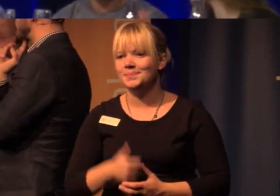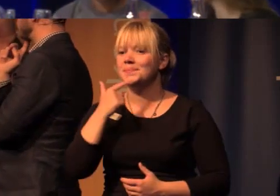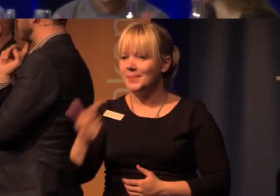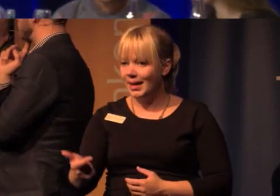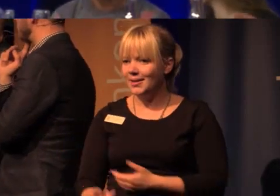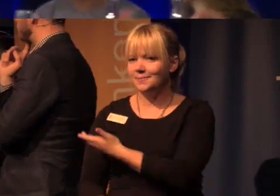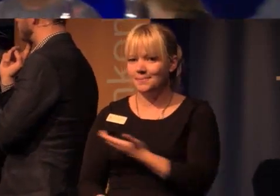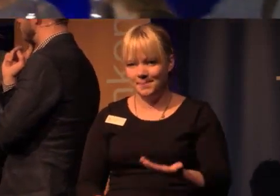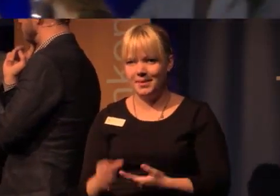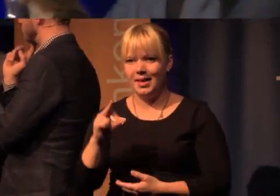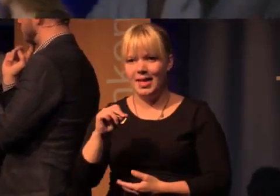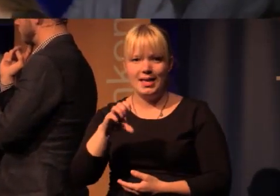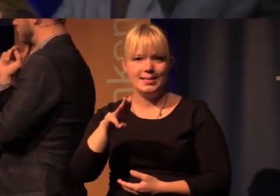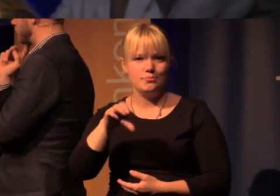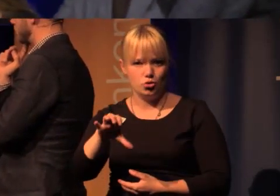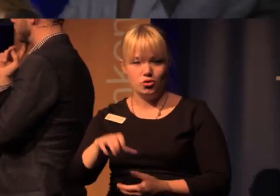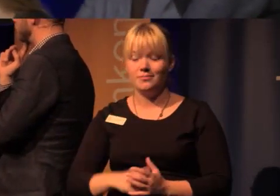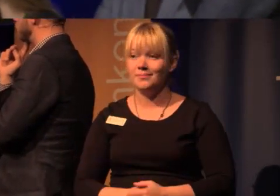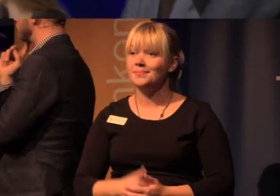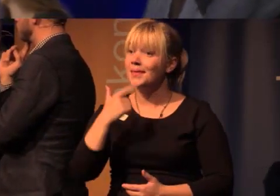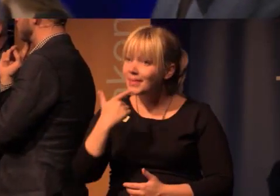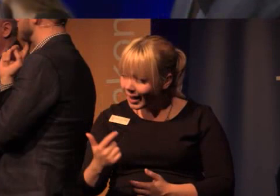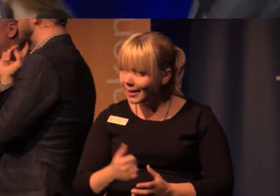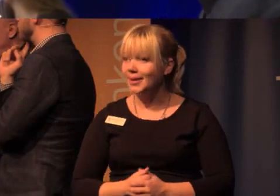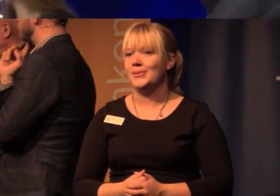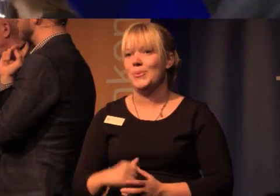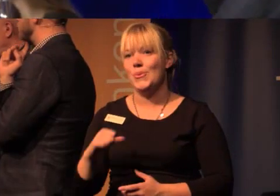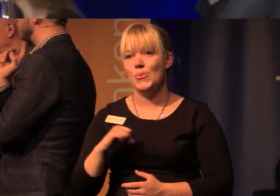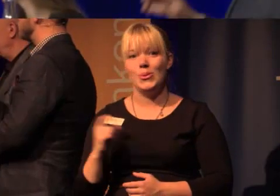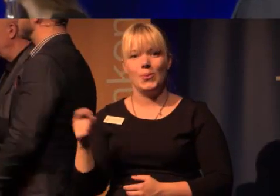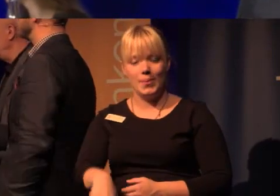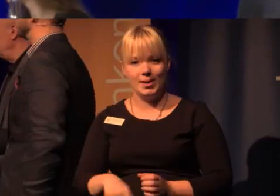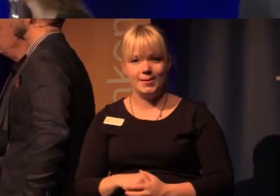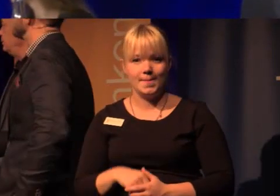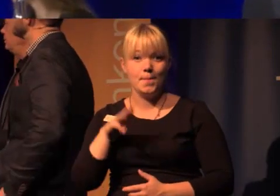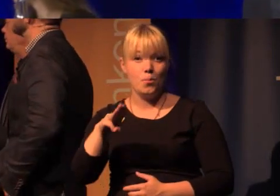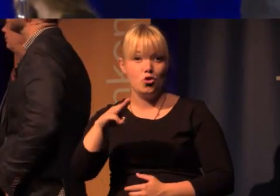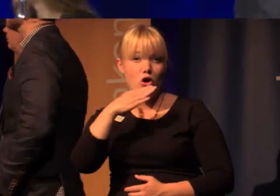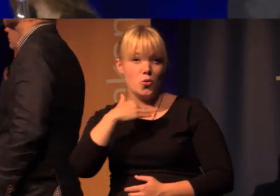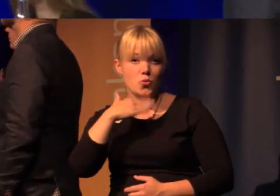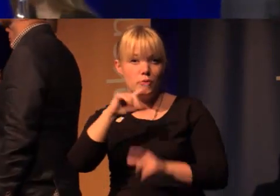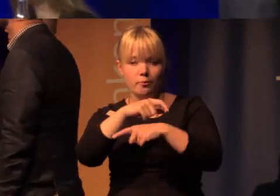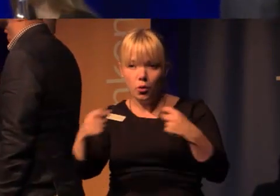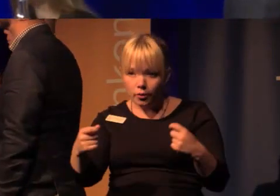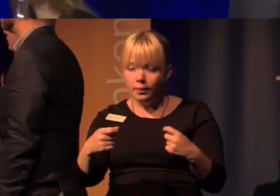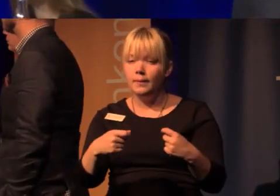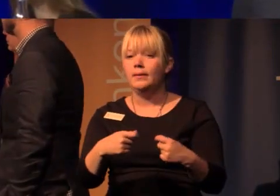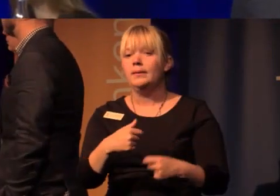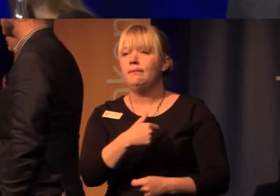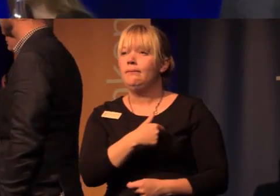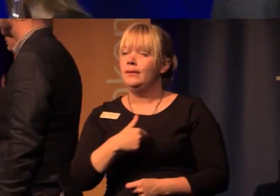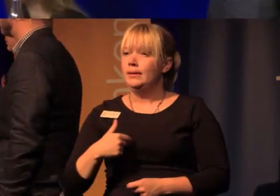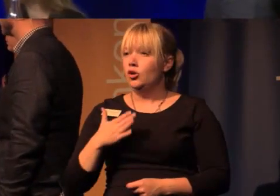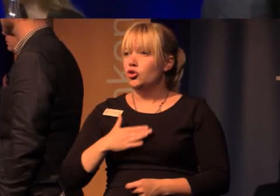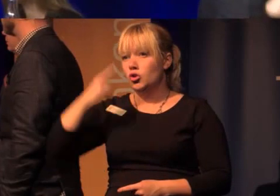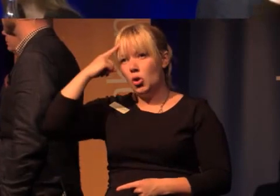Varsågod, Rasmus. Tack så jättemycket. Kul att vara här. För Moderata ungdomsförbundet så ser vi på kulturpolitiken som att det finns